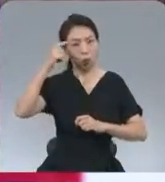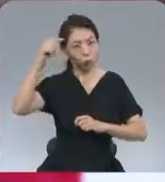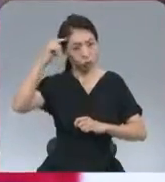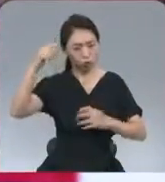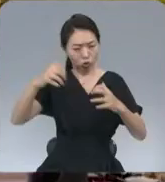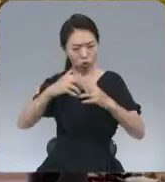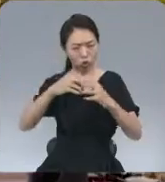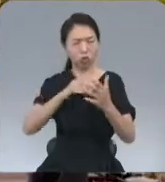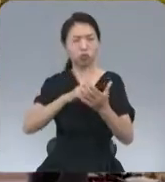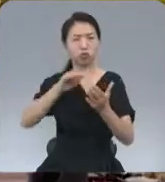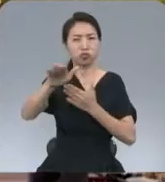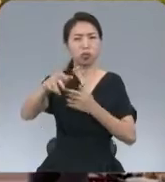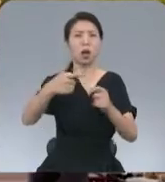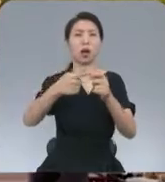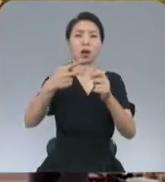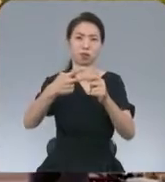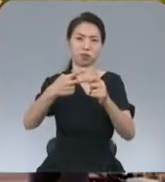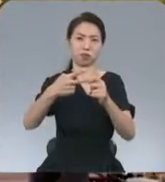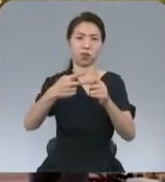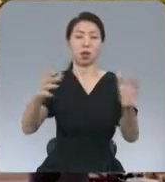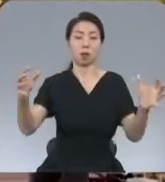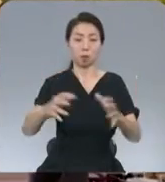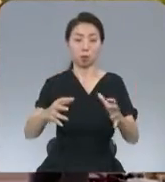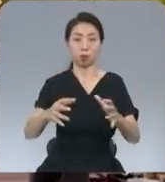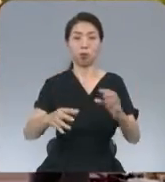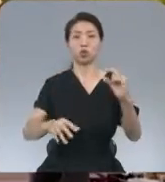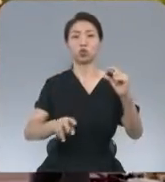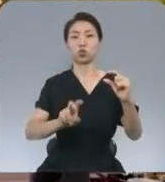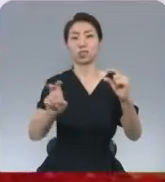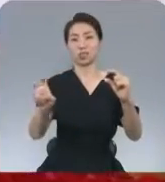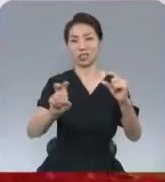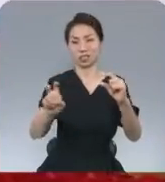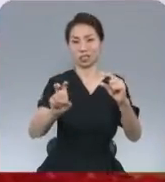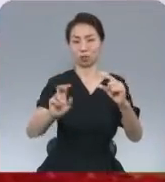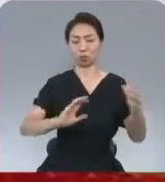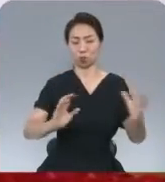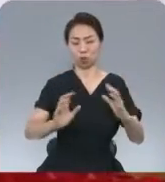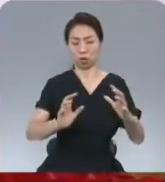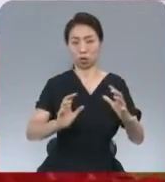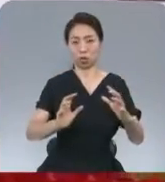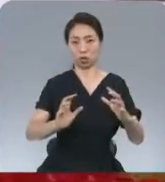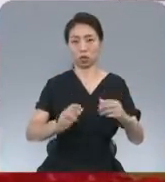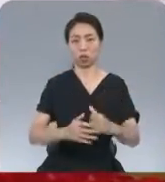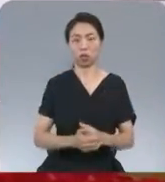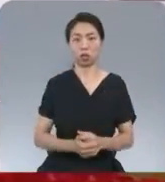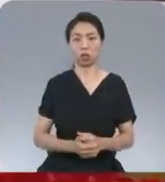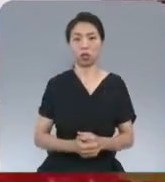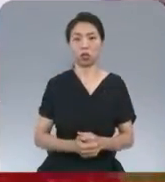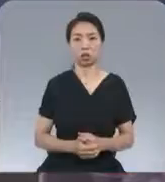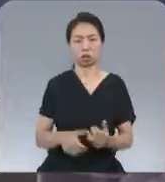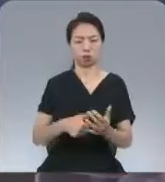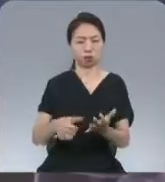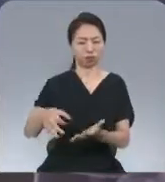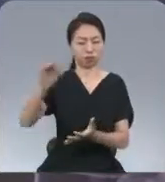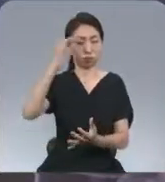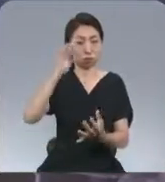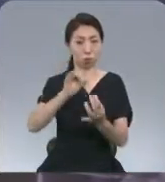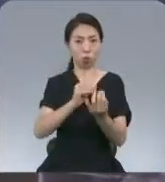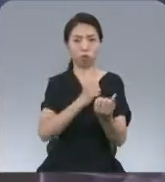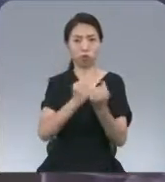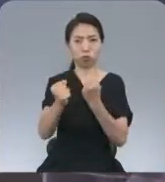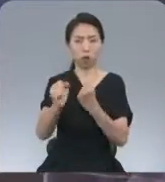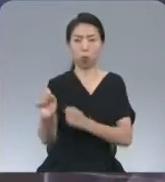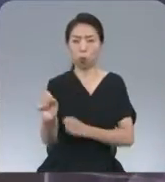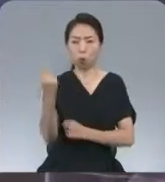на индонезийском острове бали завершилась и без этого wacom некий участники встречи назвали инфляцию